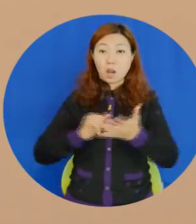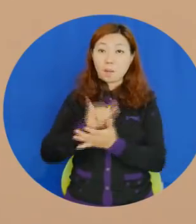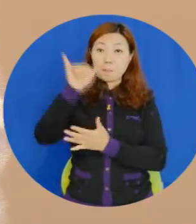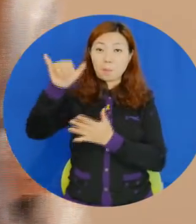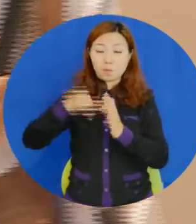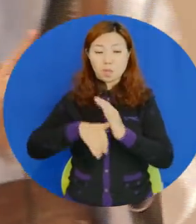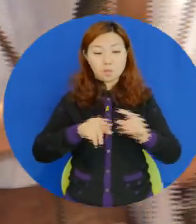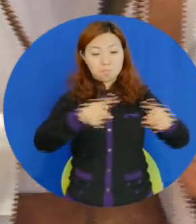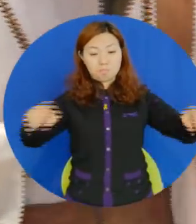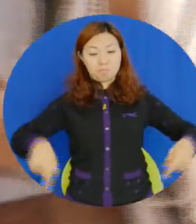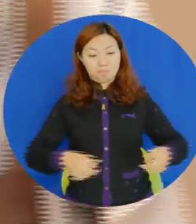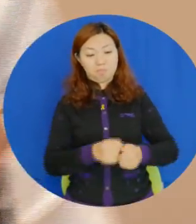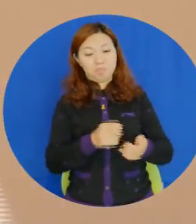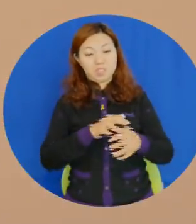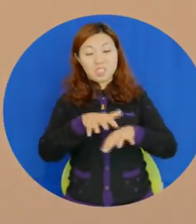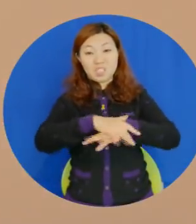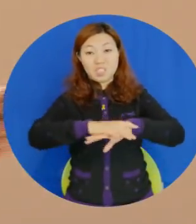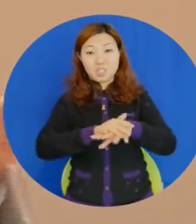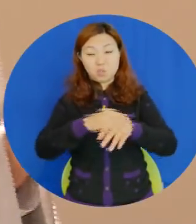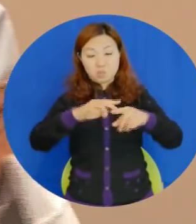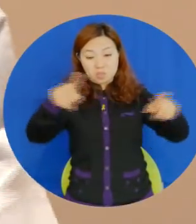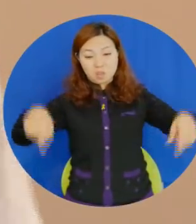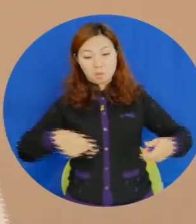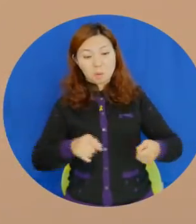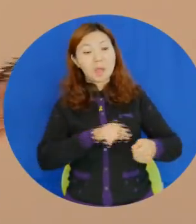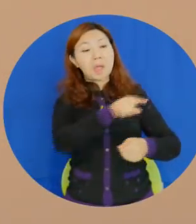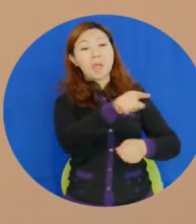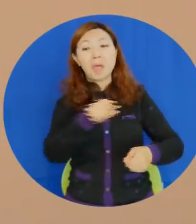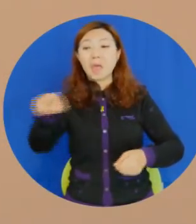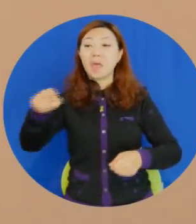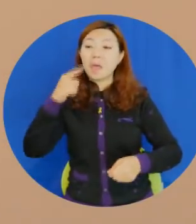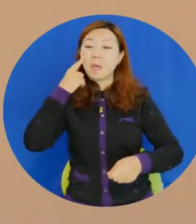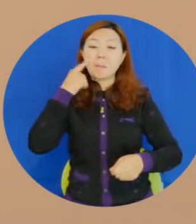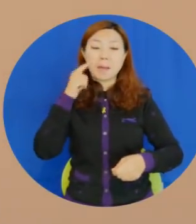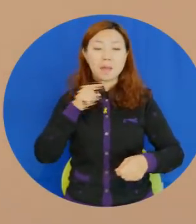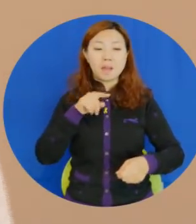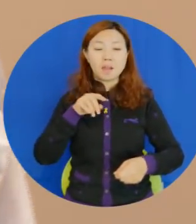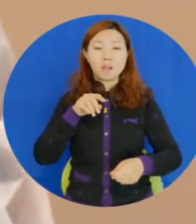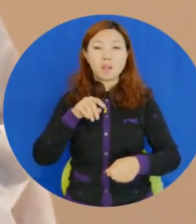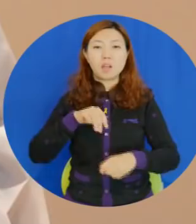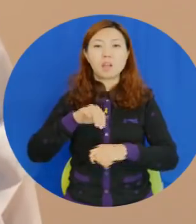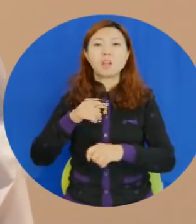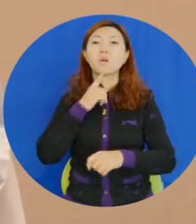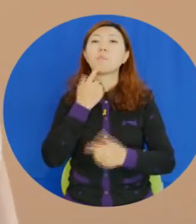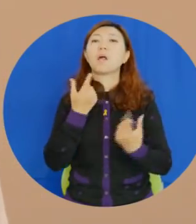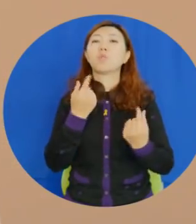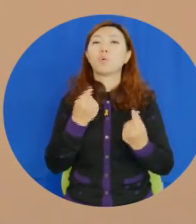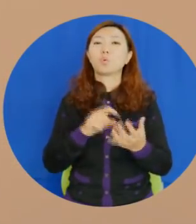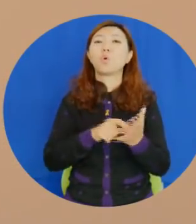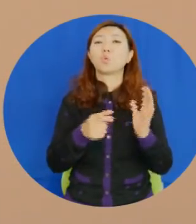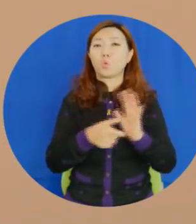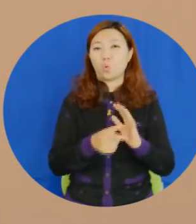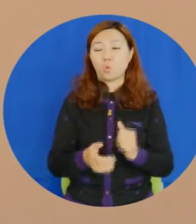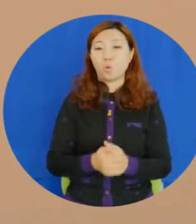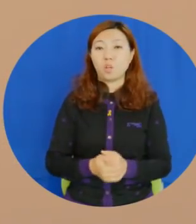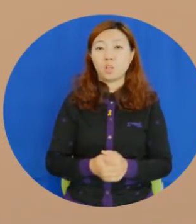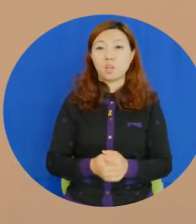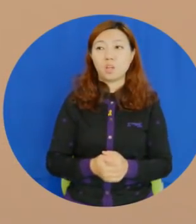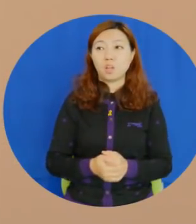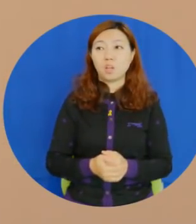그런데 미국에 가도 지도 딱 보고 야, 차 일로 몰아, 절로 몰아, 일로 몰아, 절로 몰아 이렇게 간섭할 정도예요. 그런데